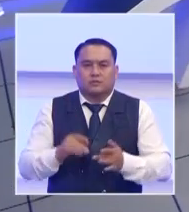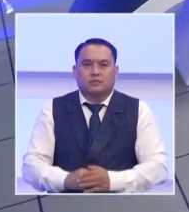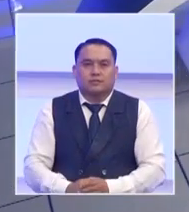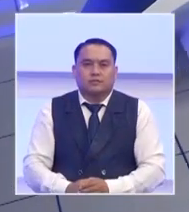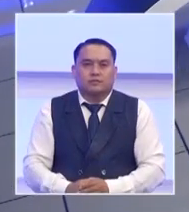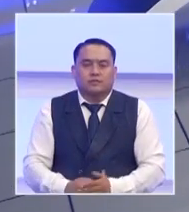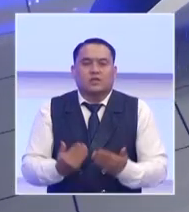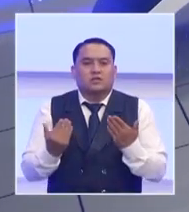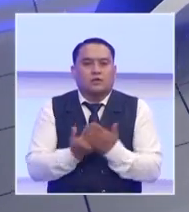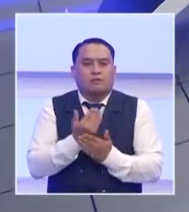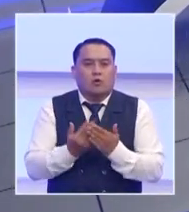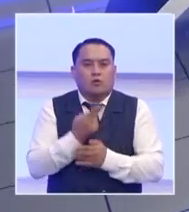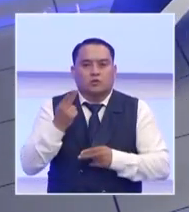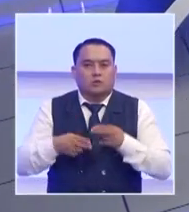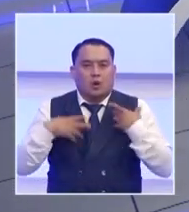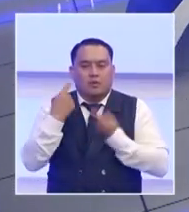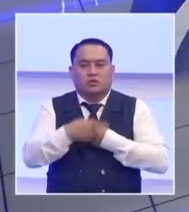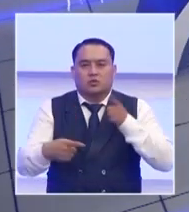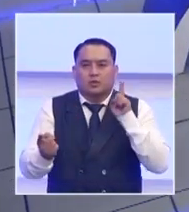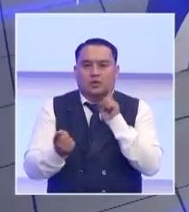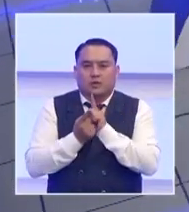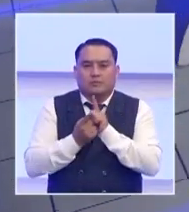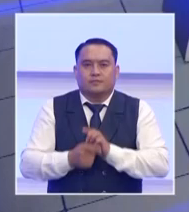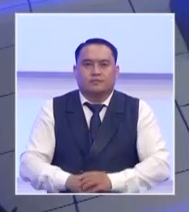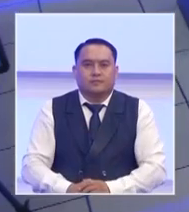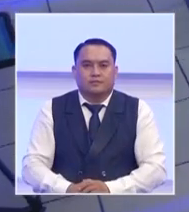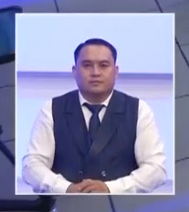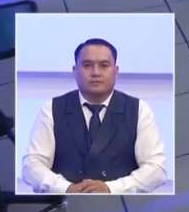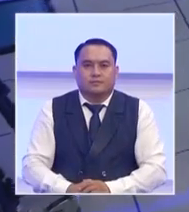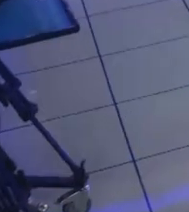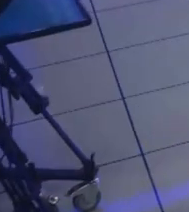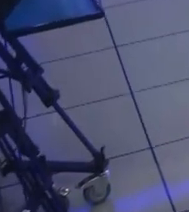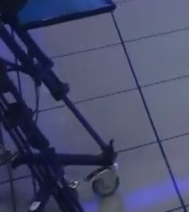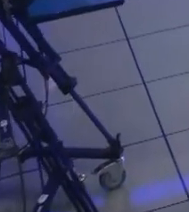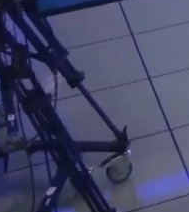это была вся информация к этому часто спасибо за внимание до свидания